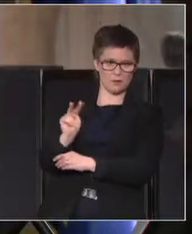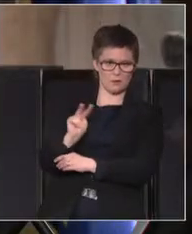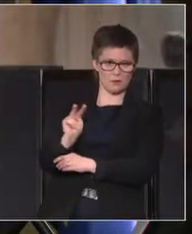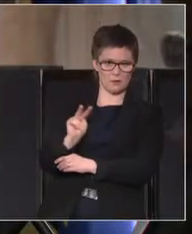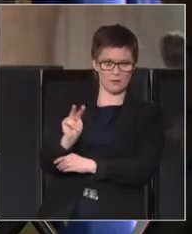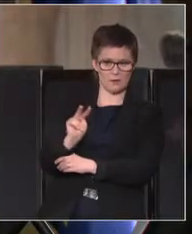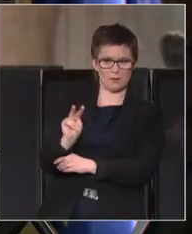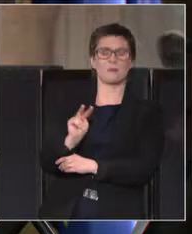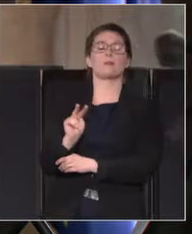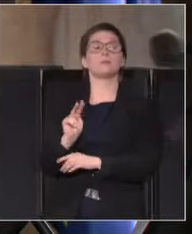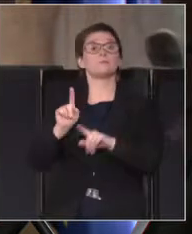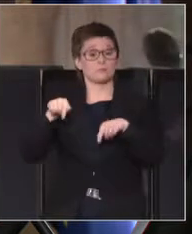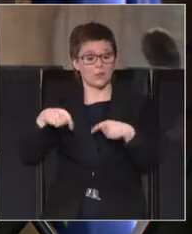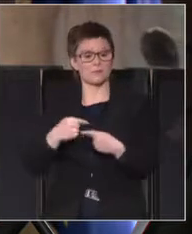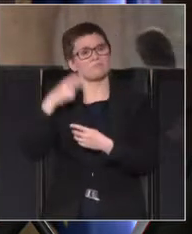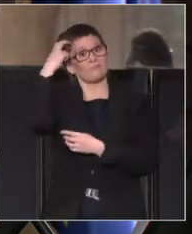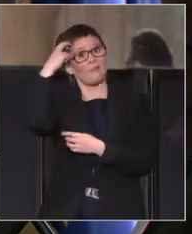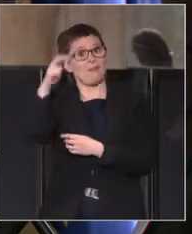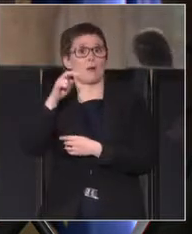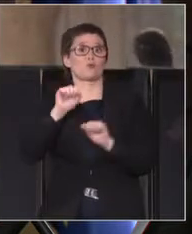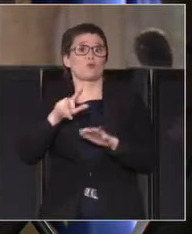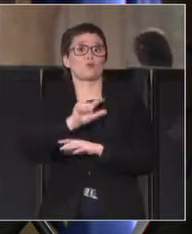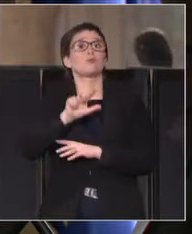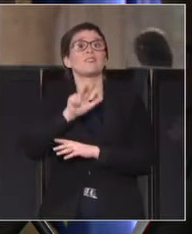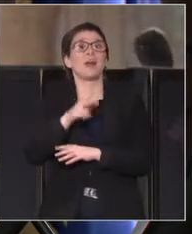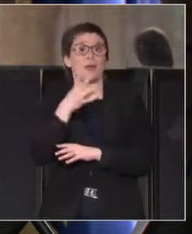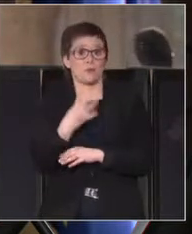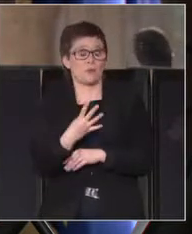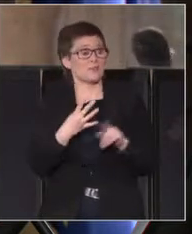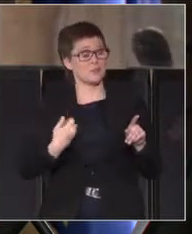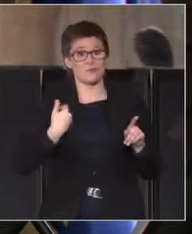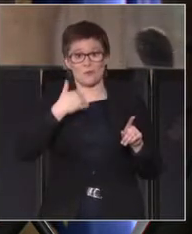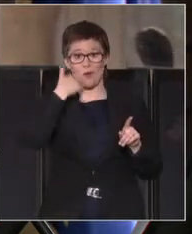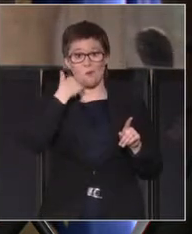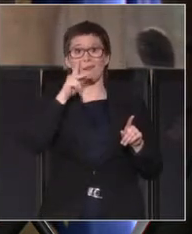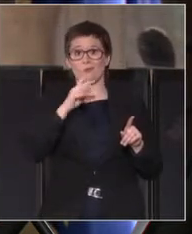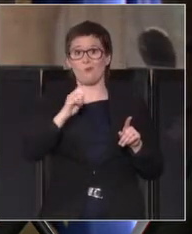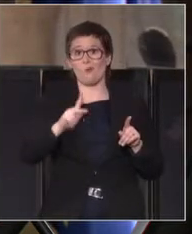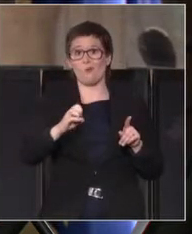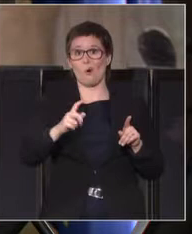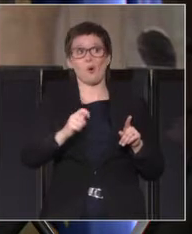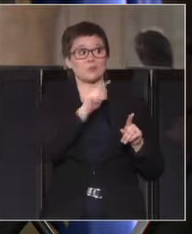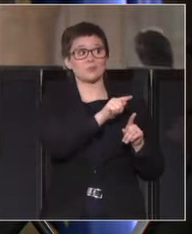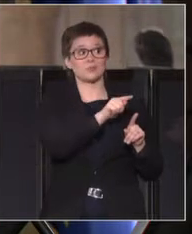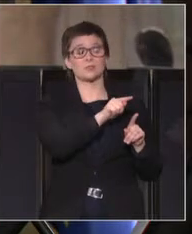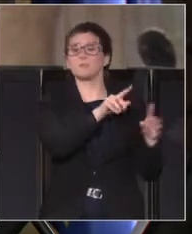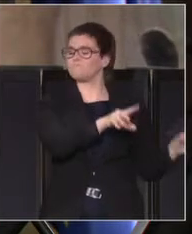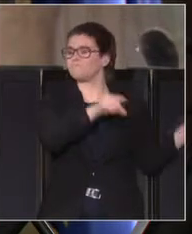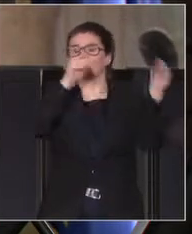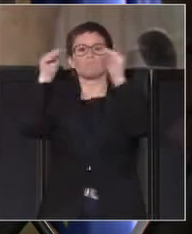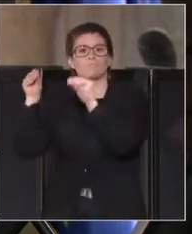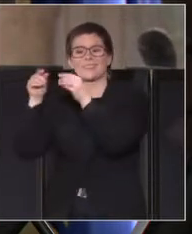Im Herbst 1943 wurde der junge Kokot mit anderen Ausgesiedelten in das Ziegelwerk